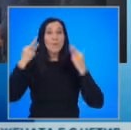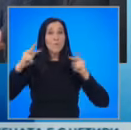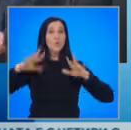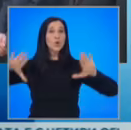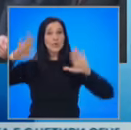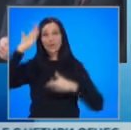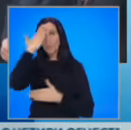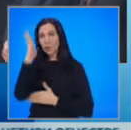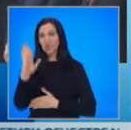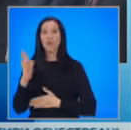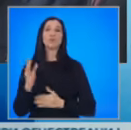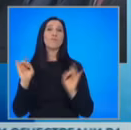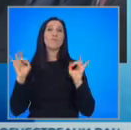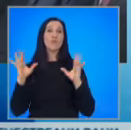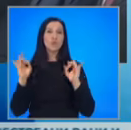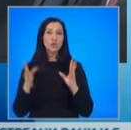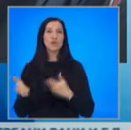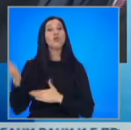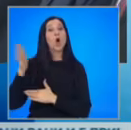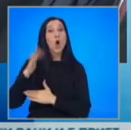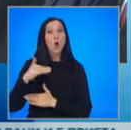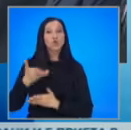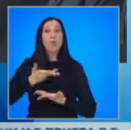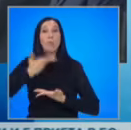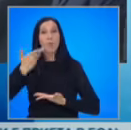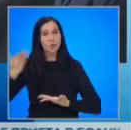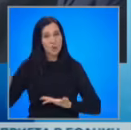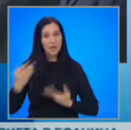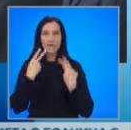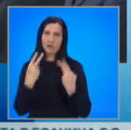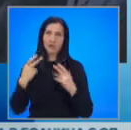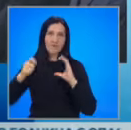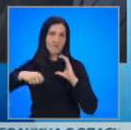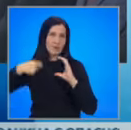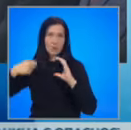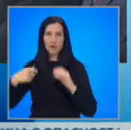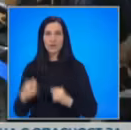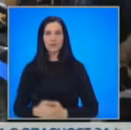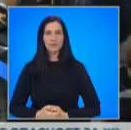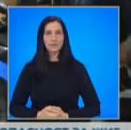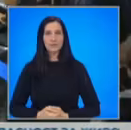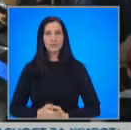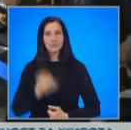почтенност и професионализъм. Още от посланията им вижте в репортажа.